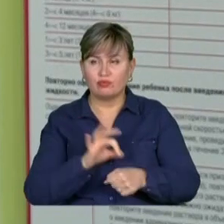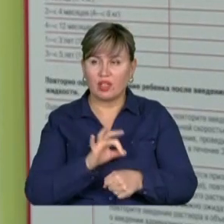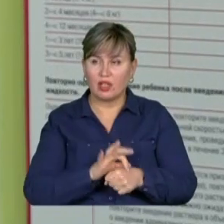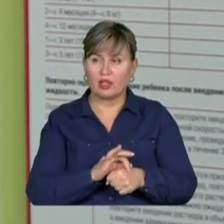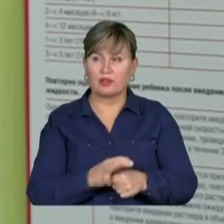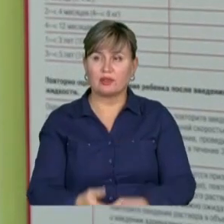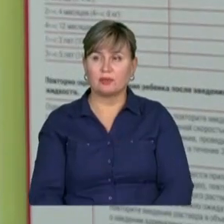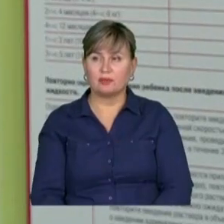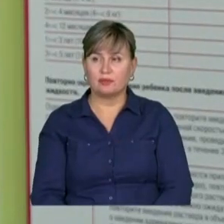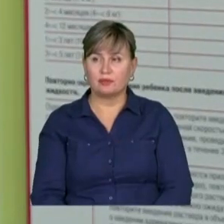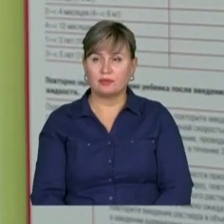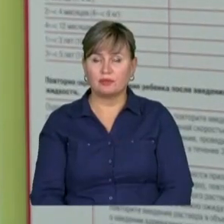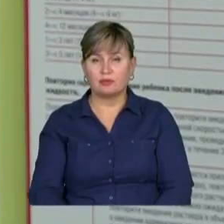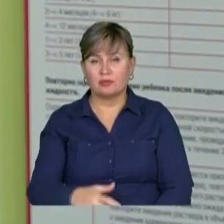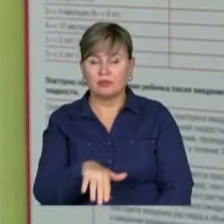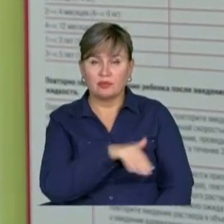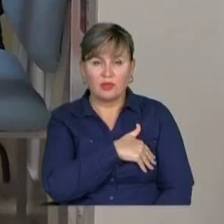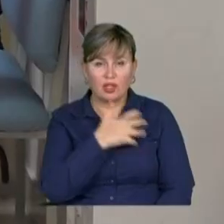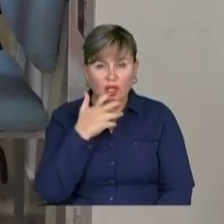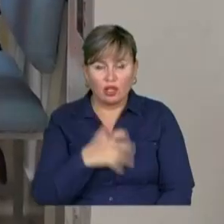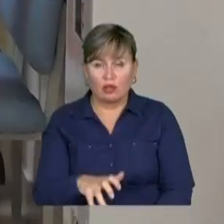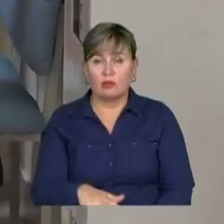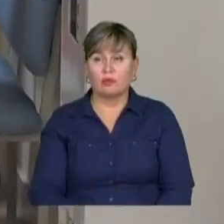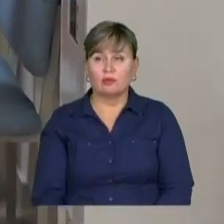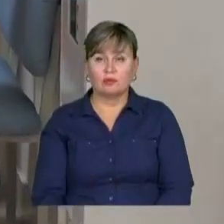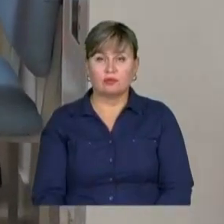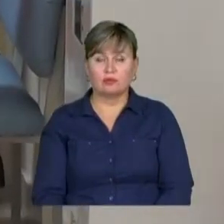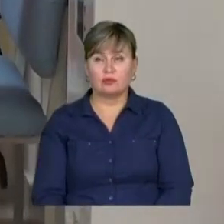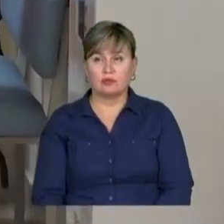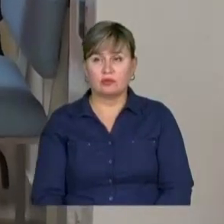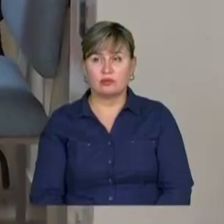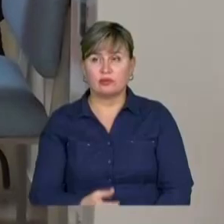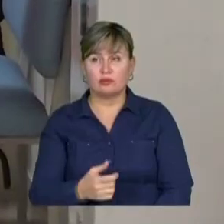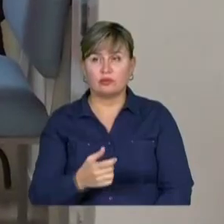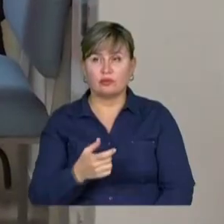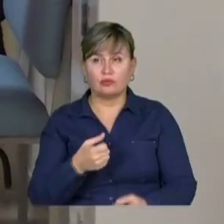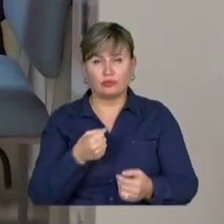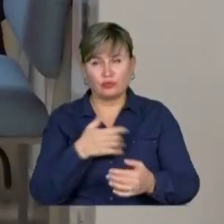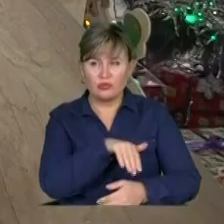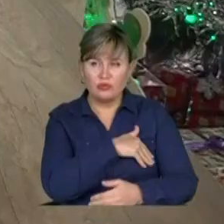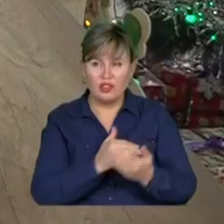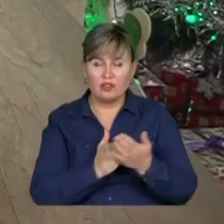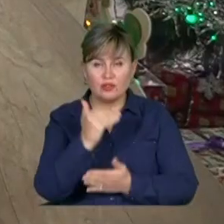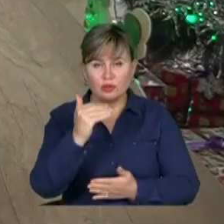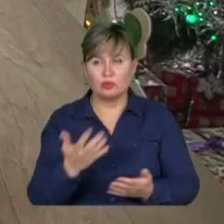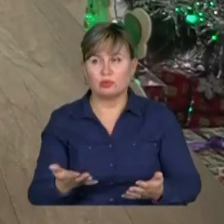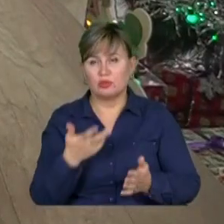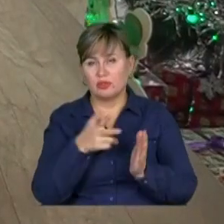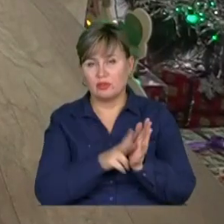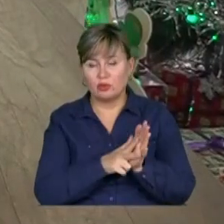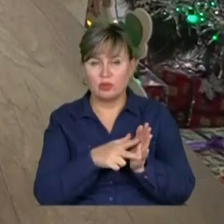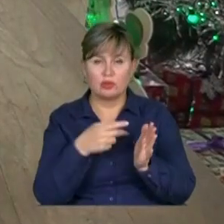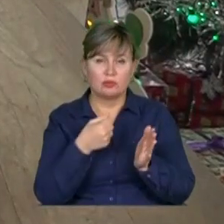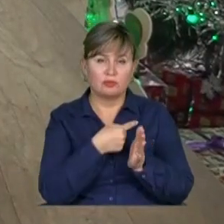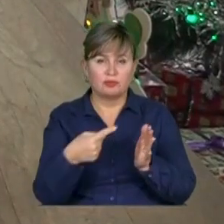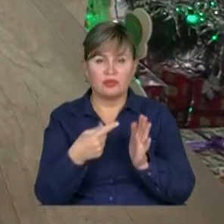схожая лихорадка до субфебрильных температур, до фибрильных температур, то есть это